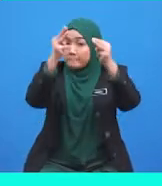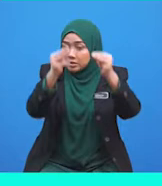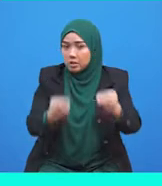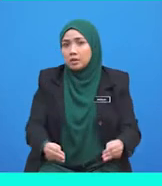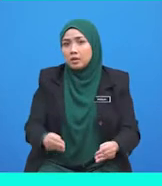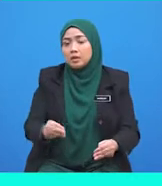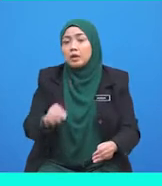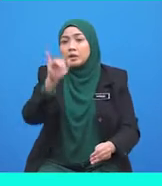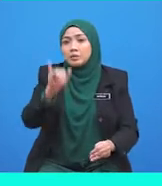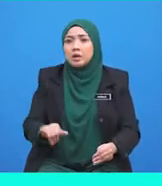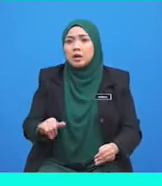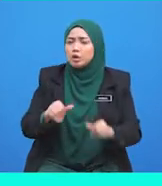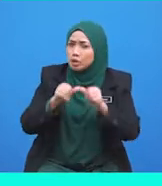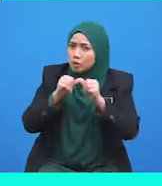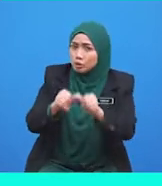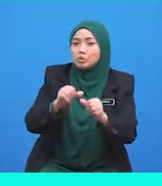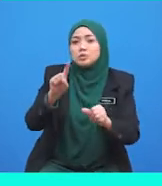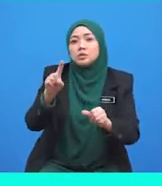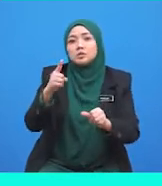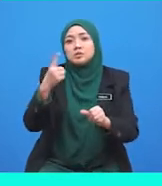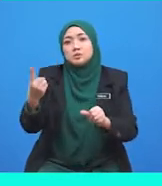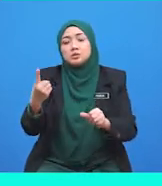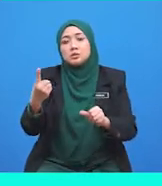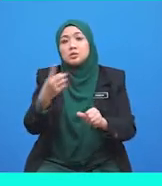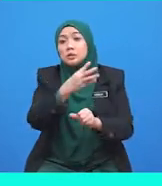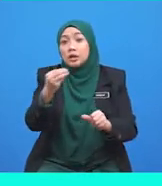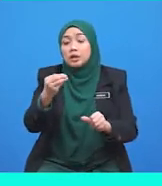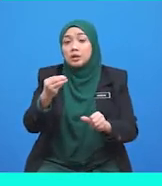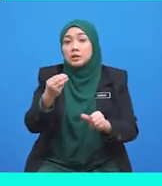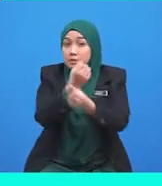patuh pada pemerintah dalam menyiapkan piramid ini.